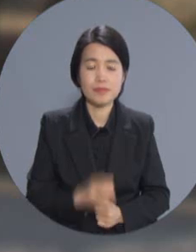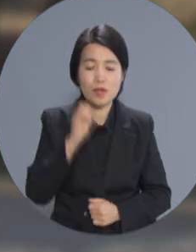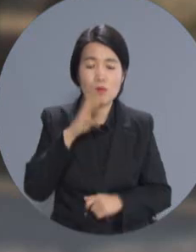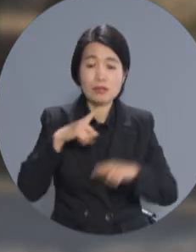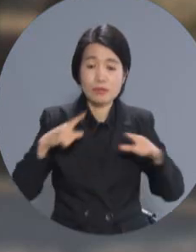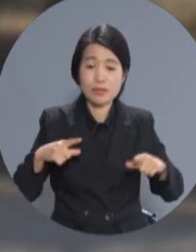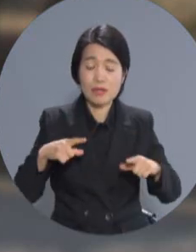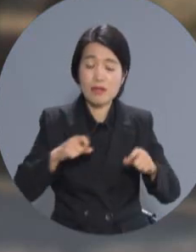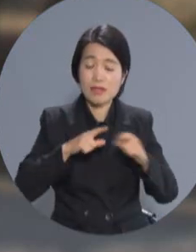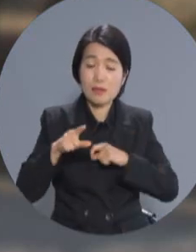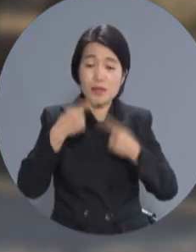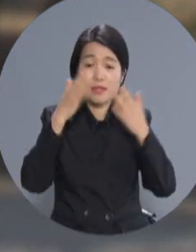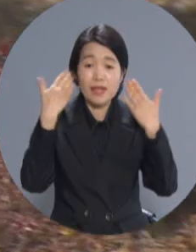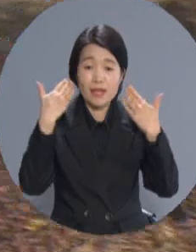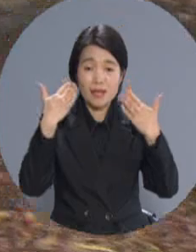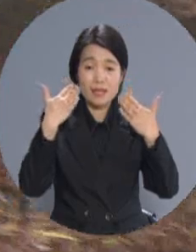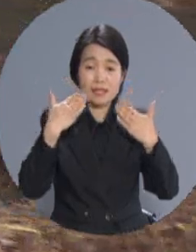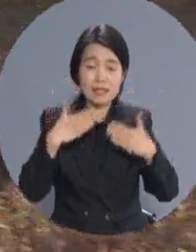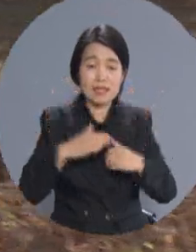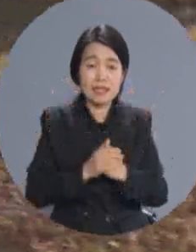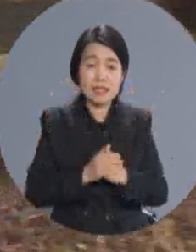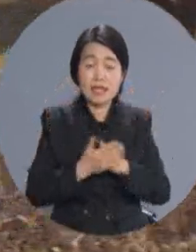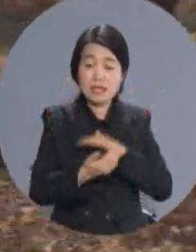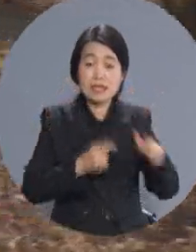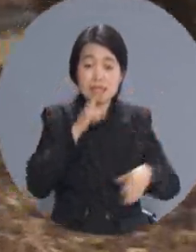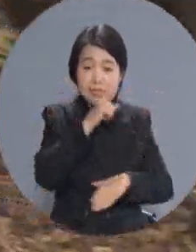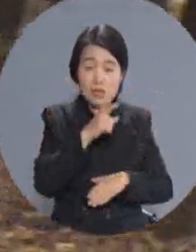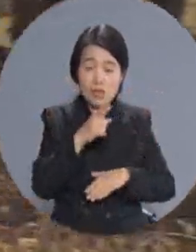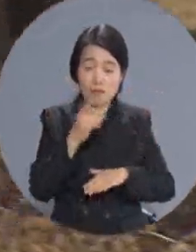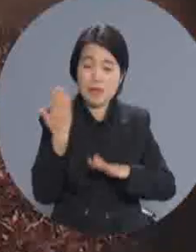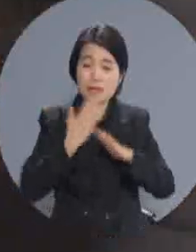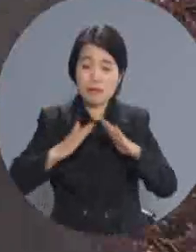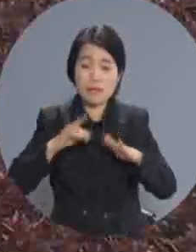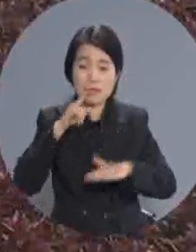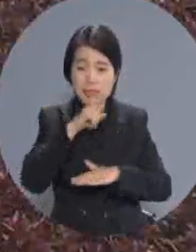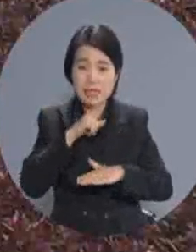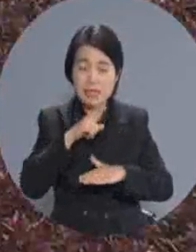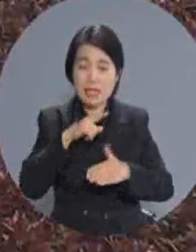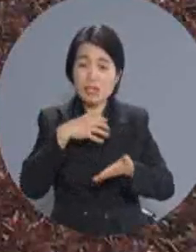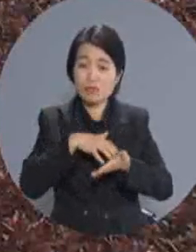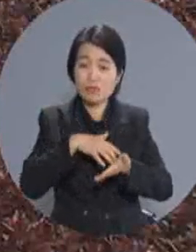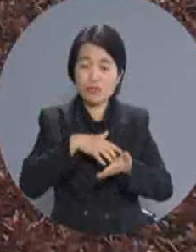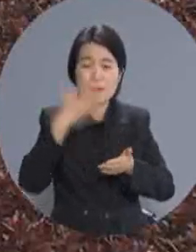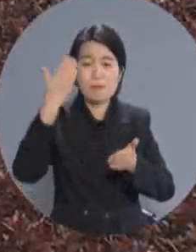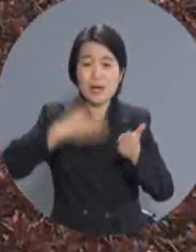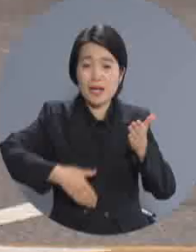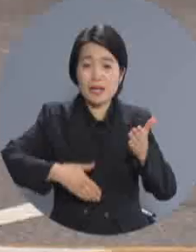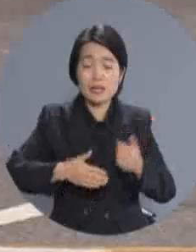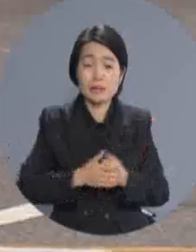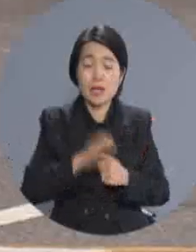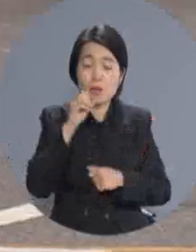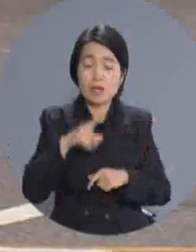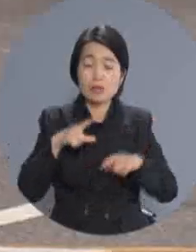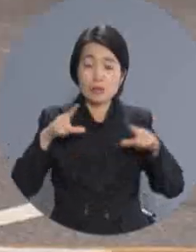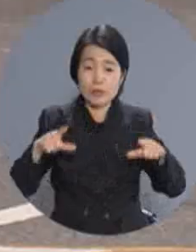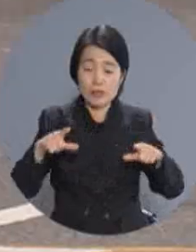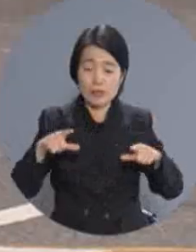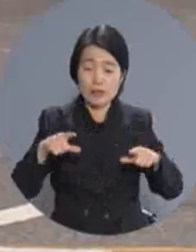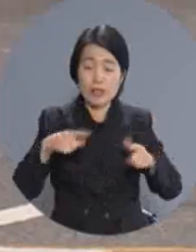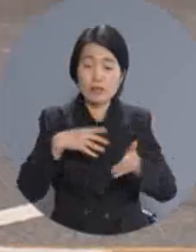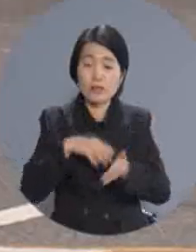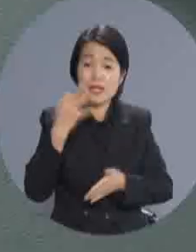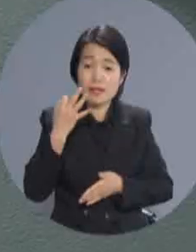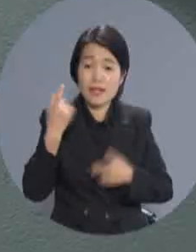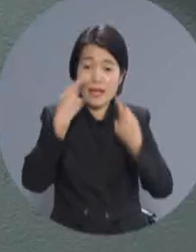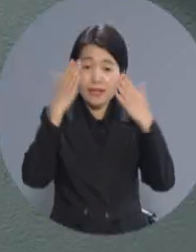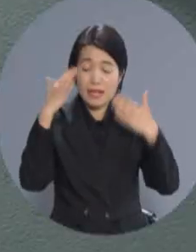광주 지역 대부분의 대학이 수시와 정시 모집에서 입학 정원을 채우지 못했습니다. 광주대학 14곳을